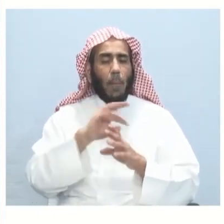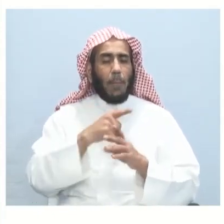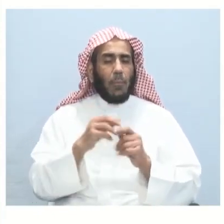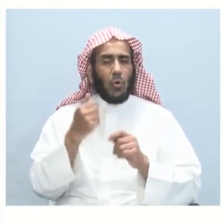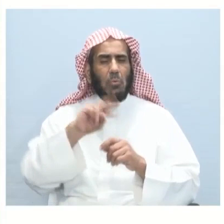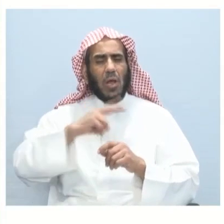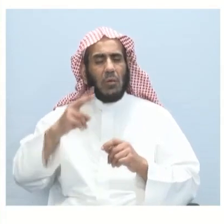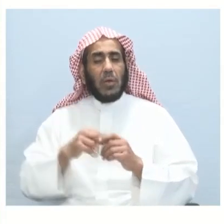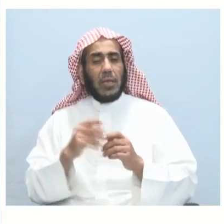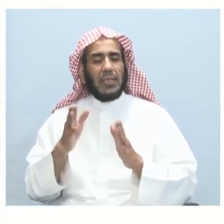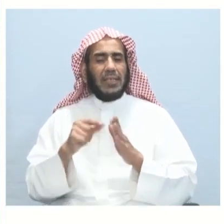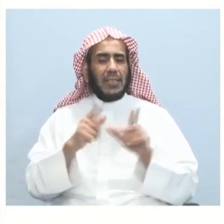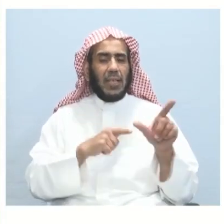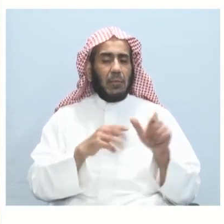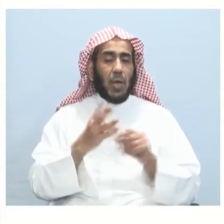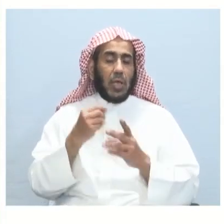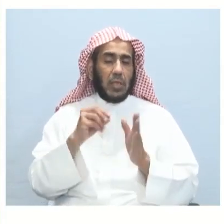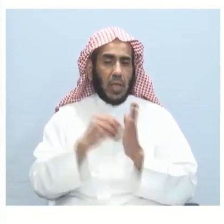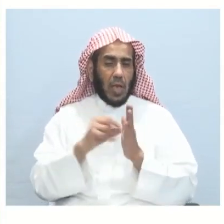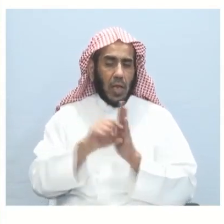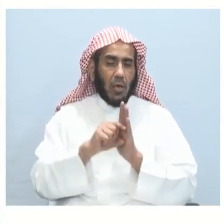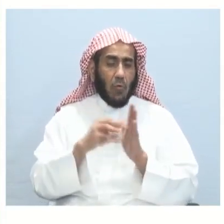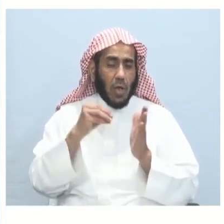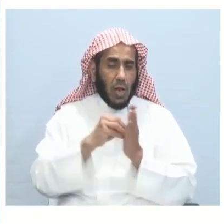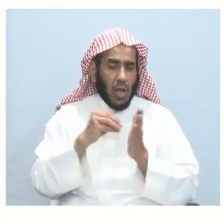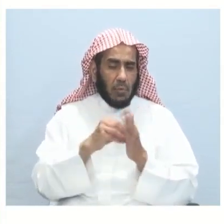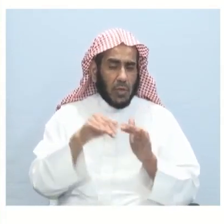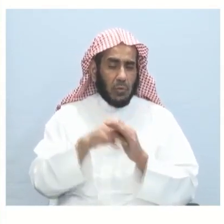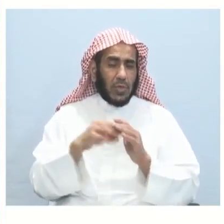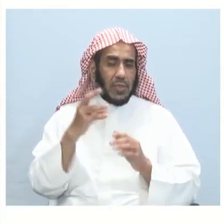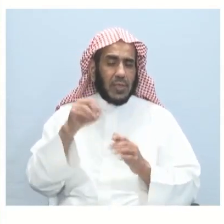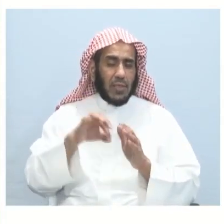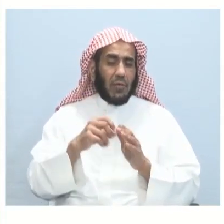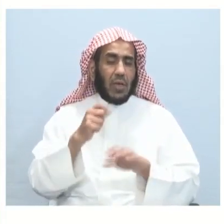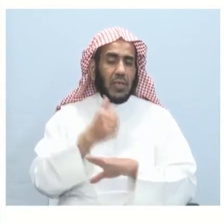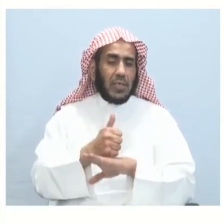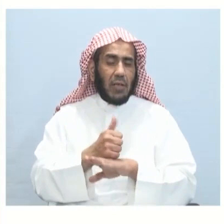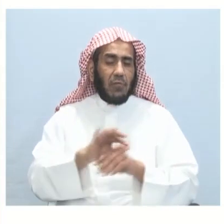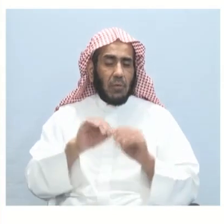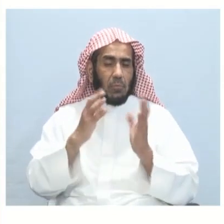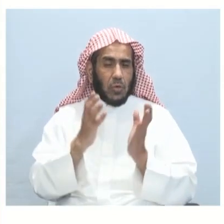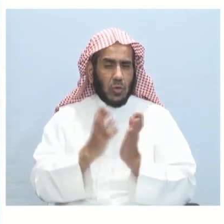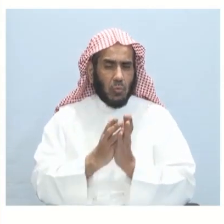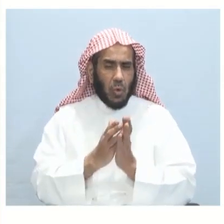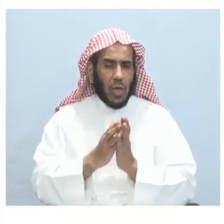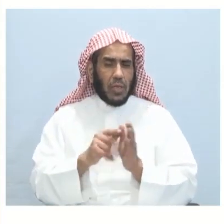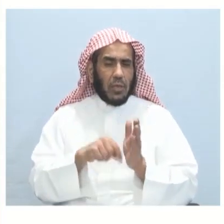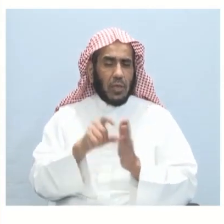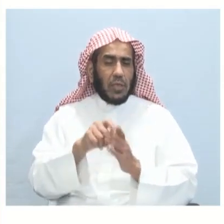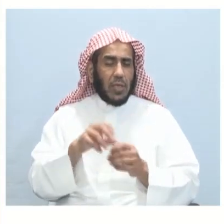يسار الارقام حدد الخلايا وفي علامه تبويب الصفحه الرئيسيه في مجموعه المحاذاه